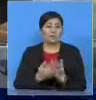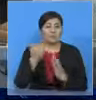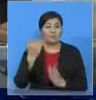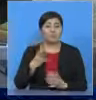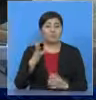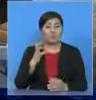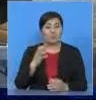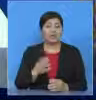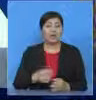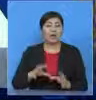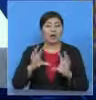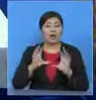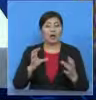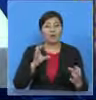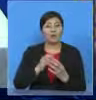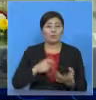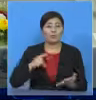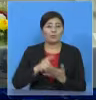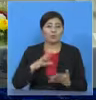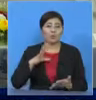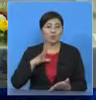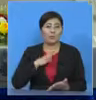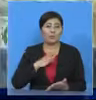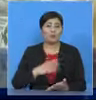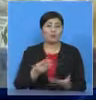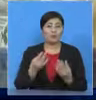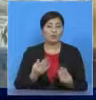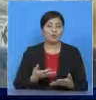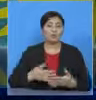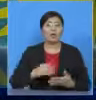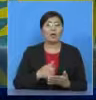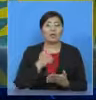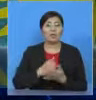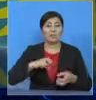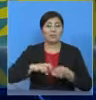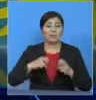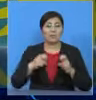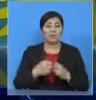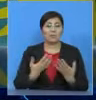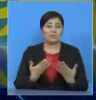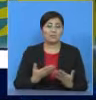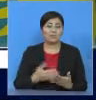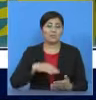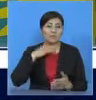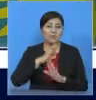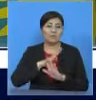превышать 300. Но главная проблема сейчас – это нехватка водителей. На электронных